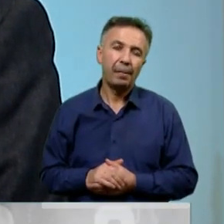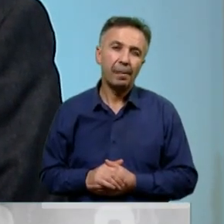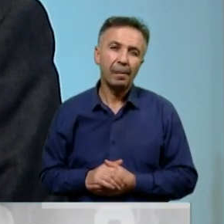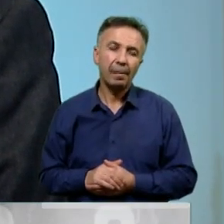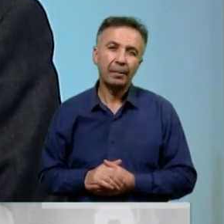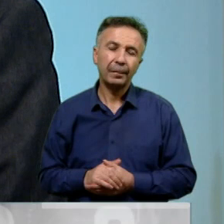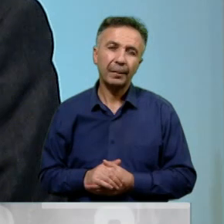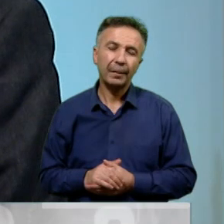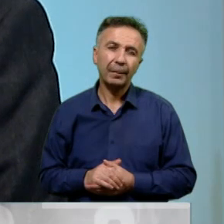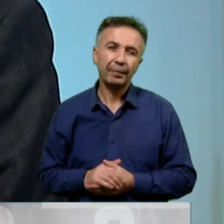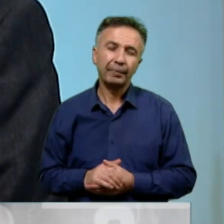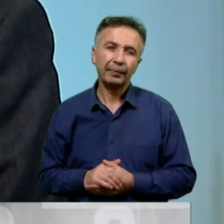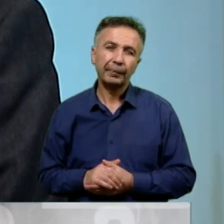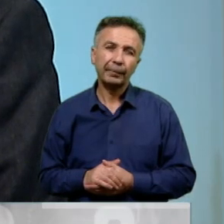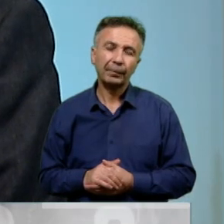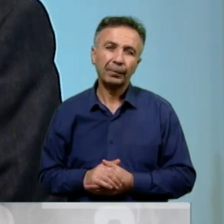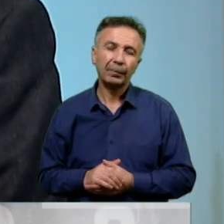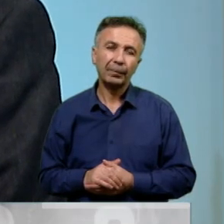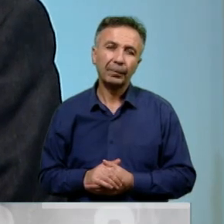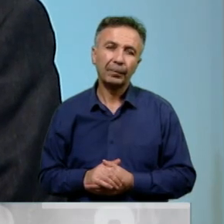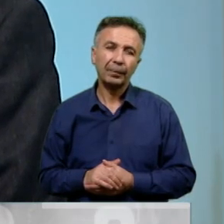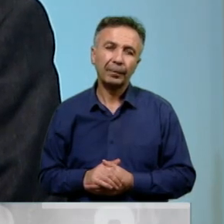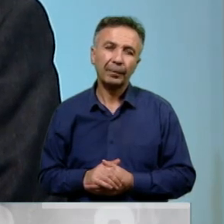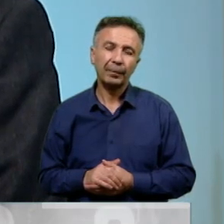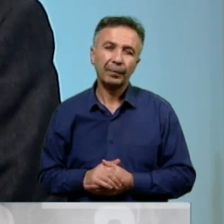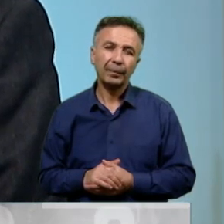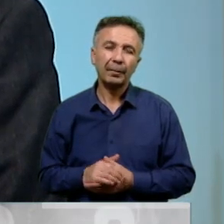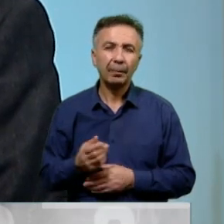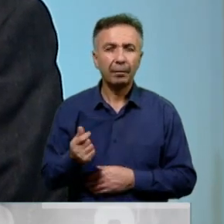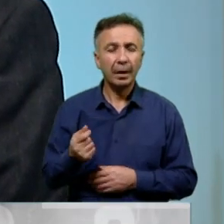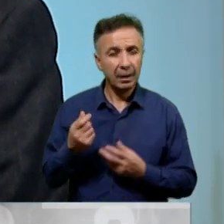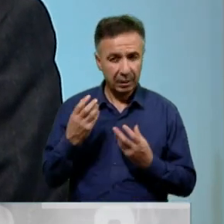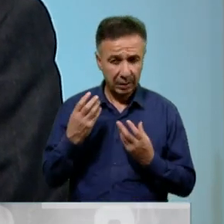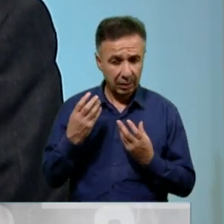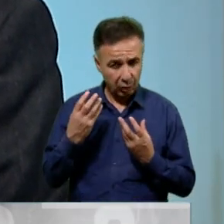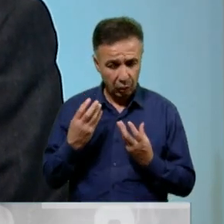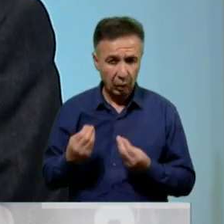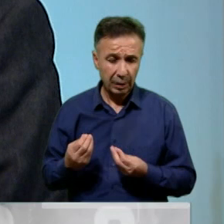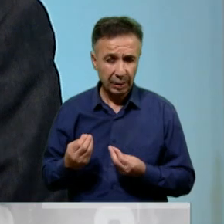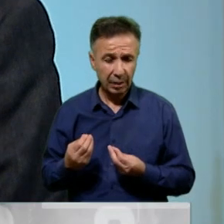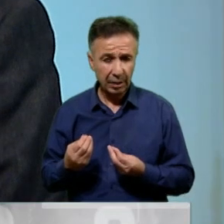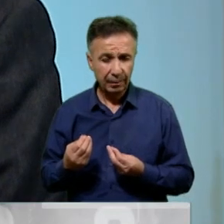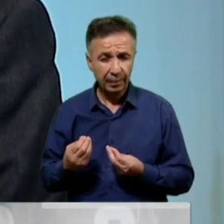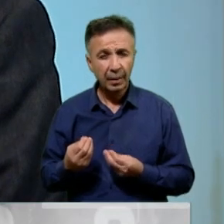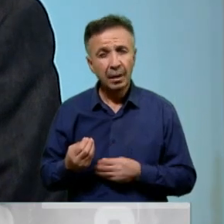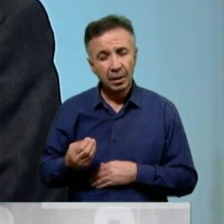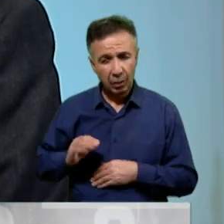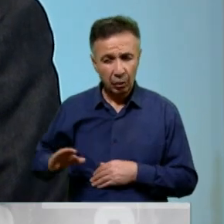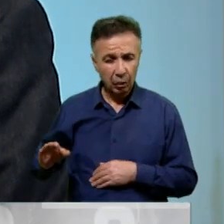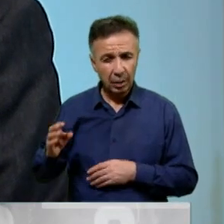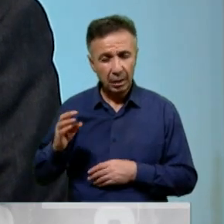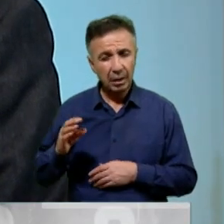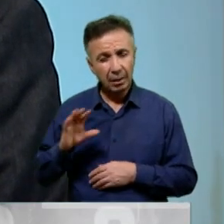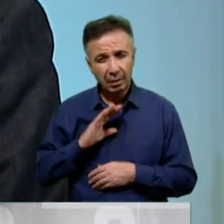kerimede istita'a vardı değil mi? Mali gücü olacak. Efendim, yerde çocukları varsa onların